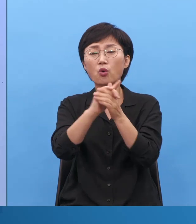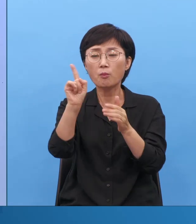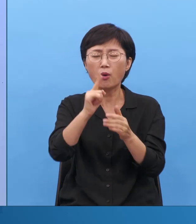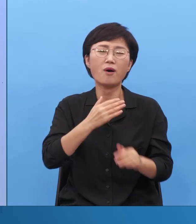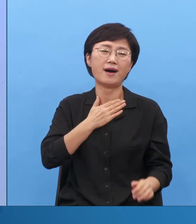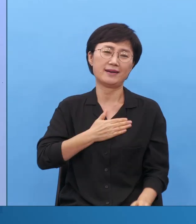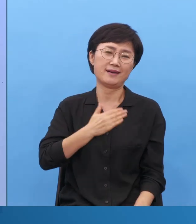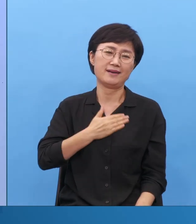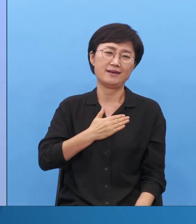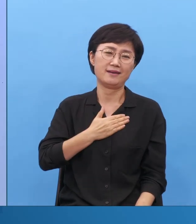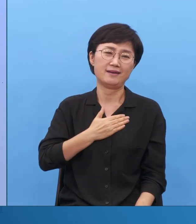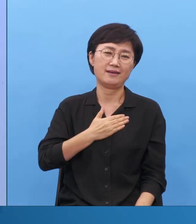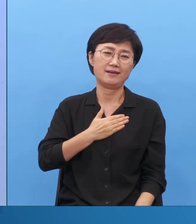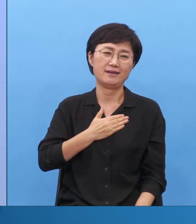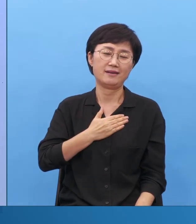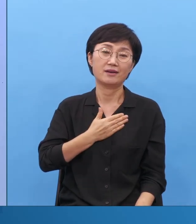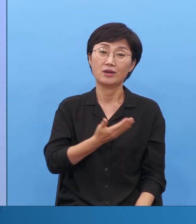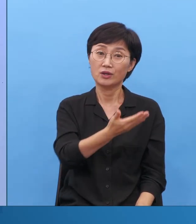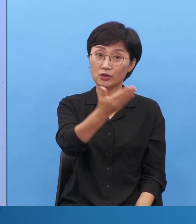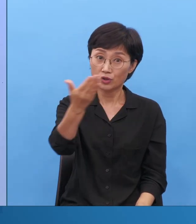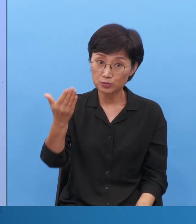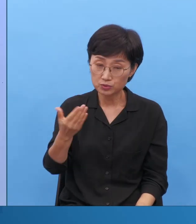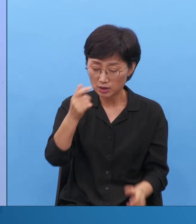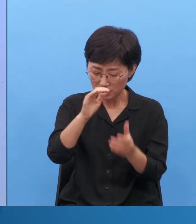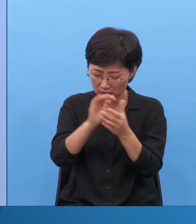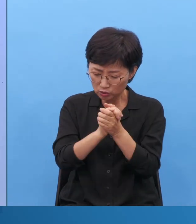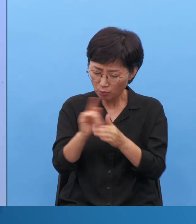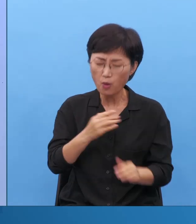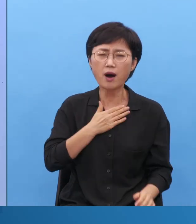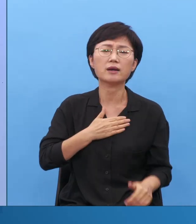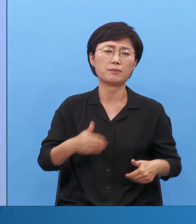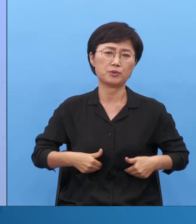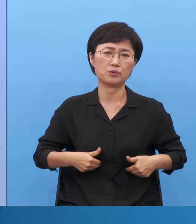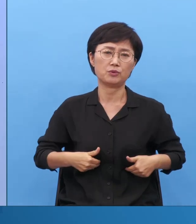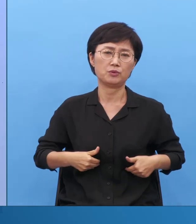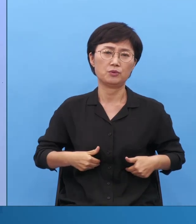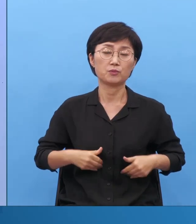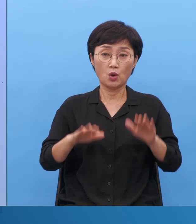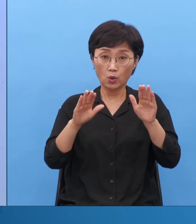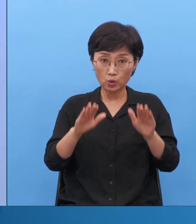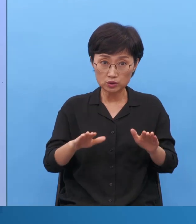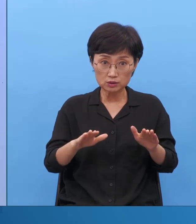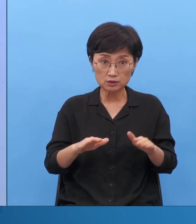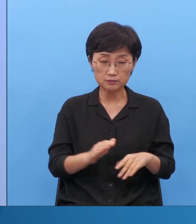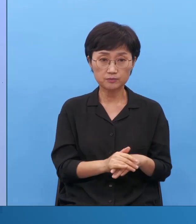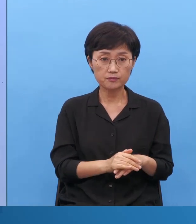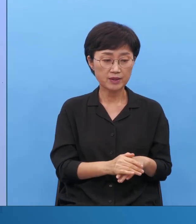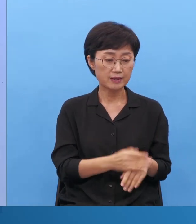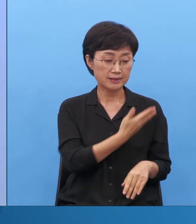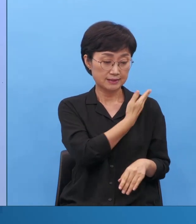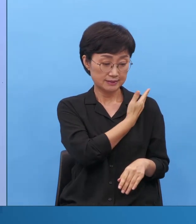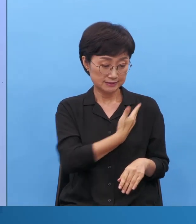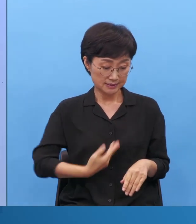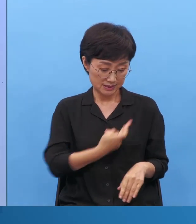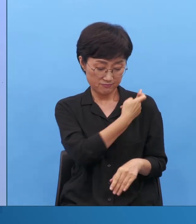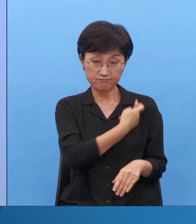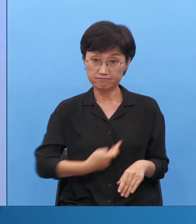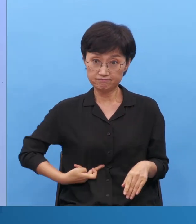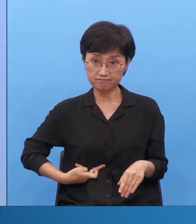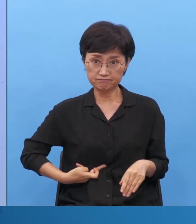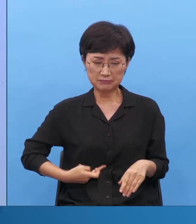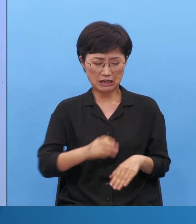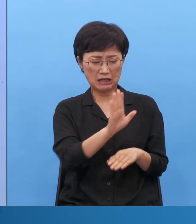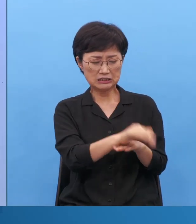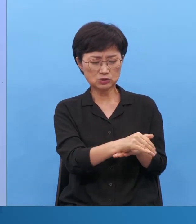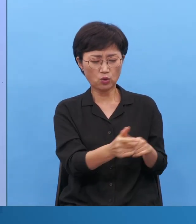someone who could do that. 여러분에게 굉장한 중요한 일이 있는데 갈릴리 사람들인데도 불구하고 이 기도하다가요 세계를 바꿨습니다. And so these people who knew God,